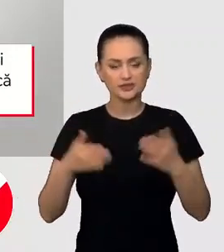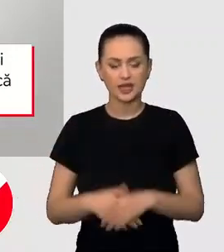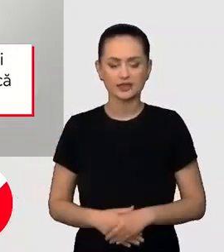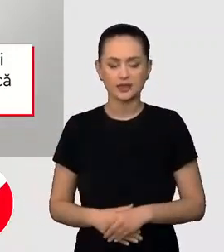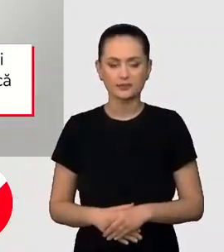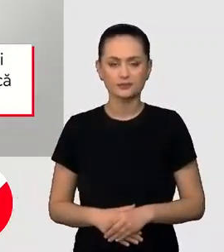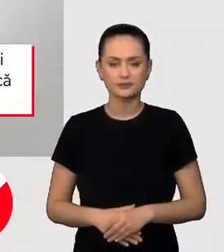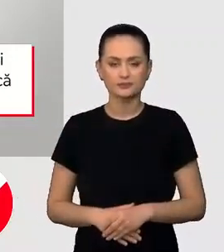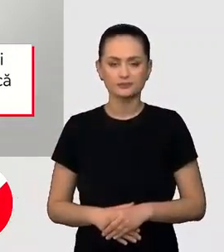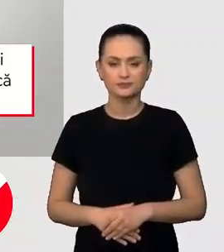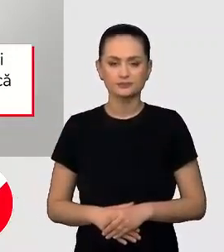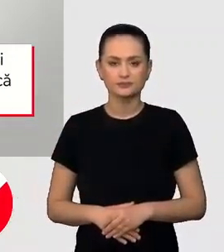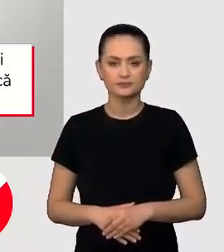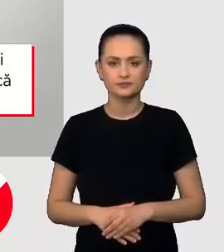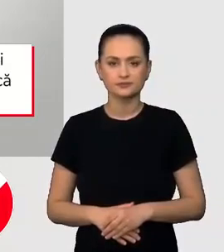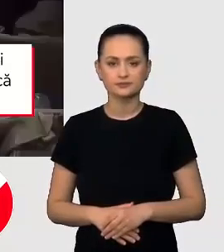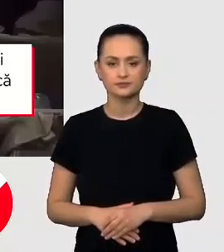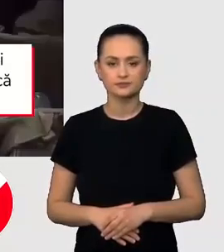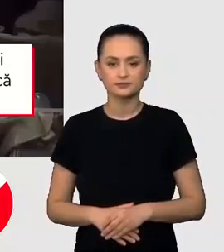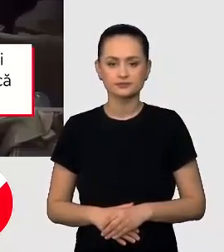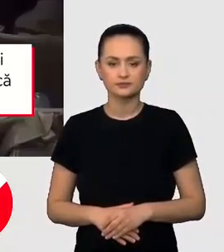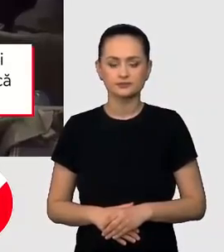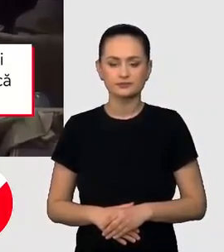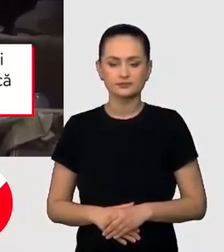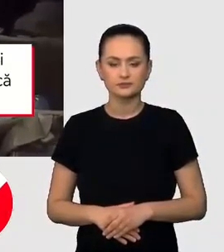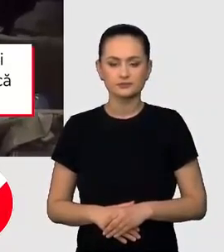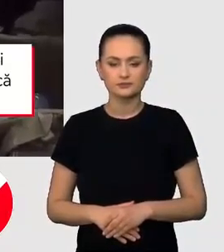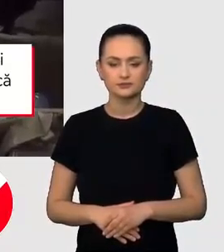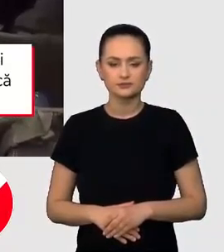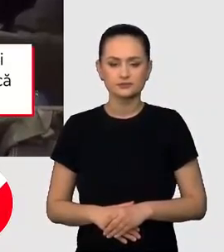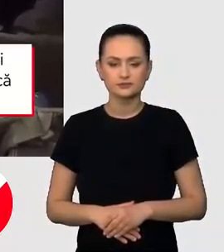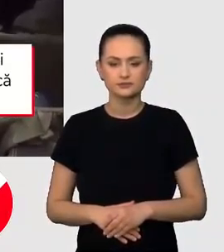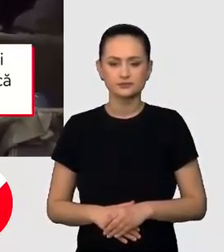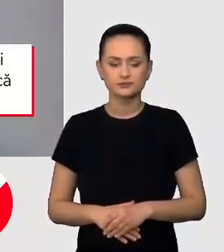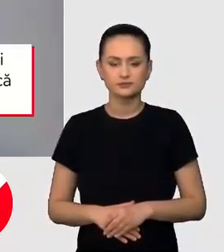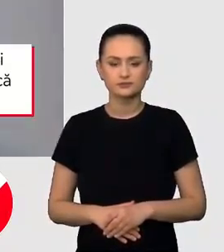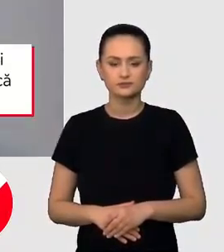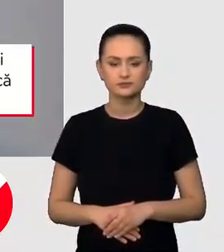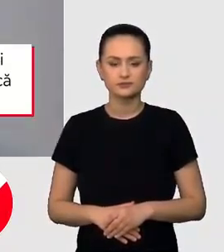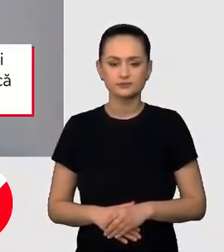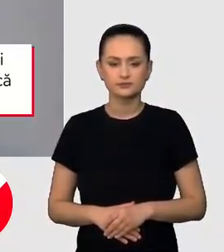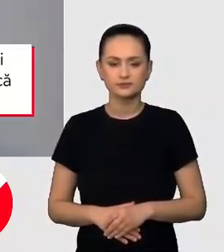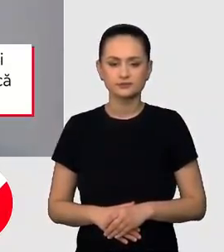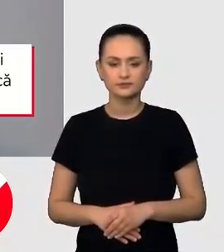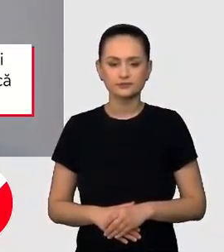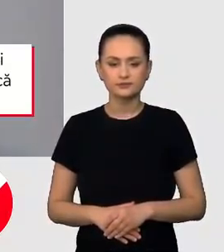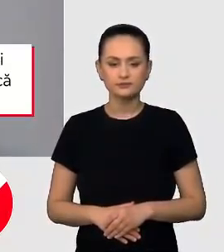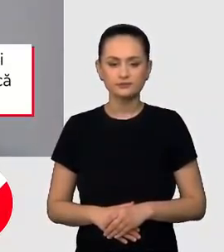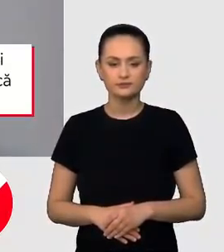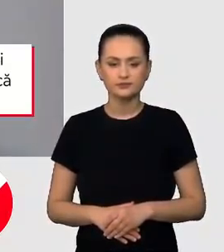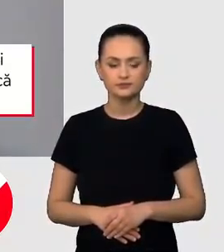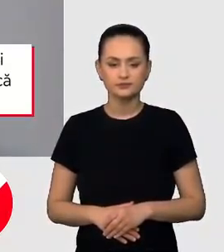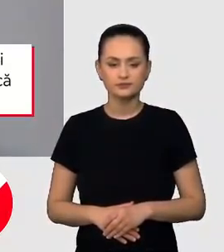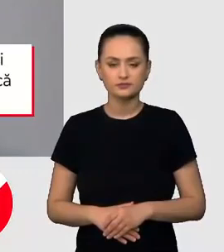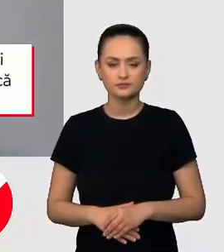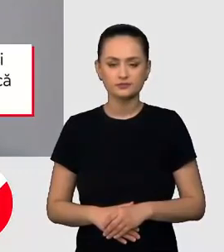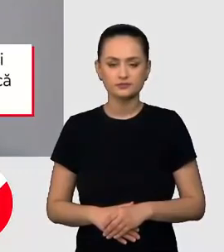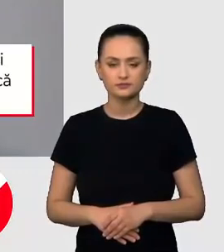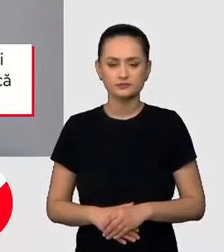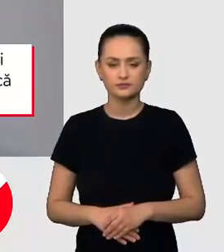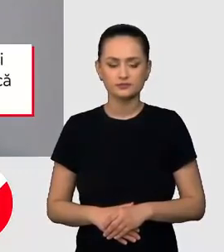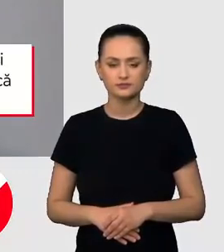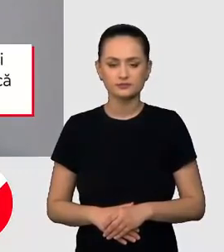externă Miroslav Tașcu-Stavre. Chiar este un moment istoric și nu o spun doar pentru că